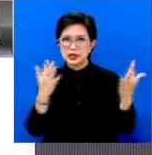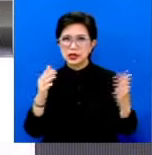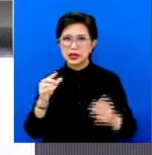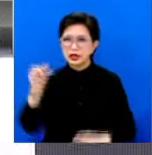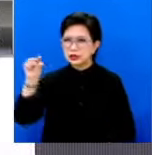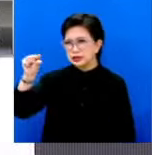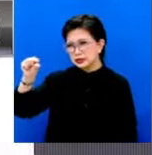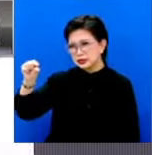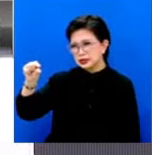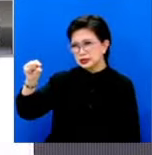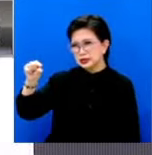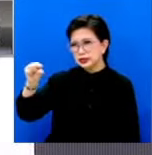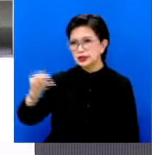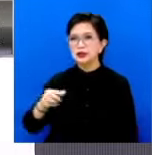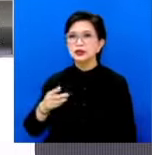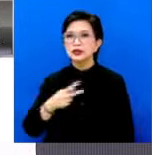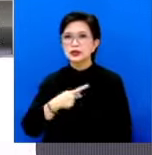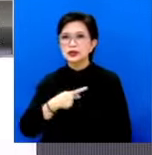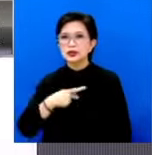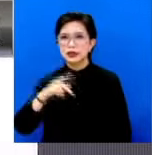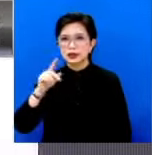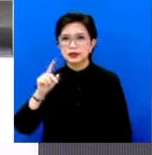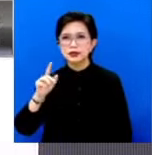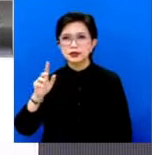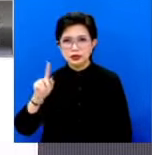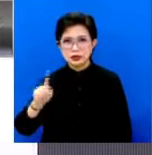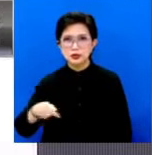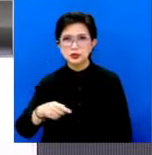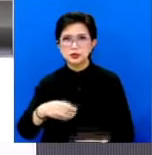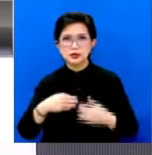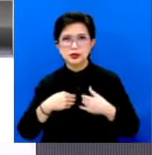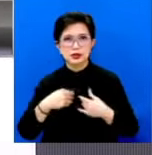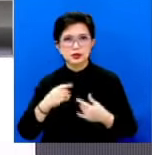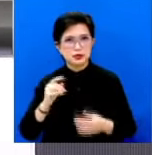we have to only one, Moi.